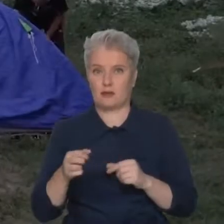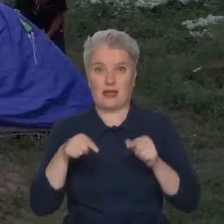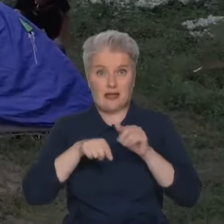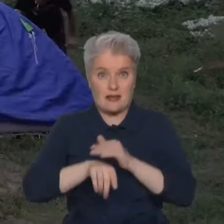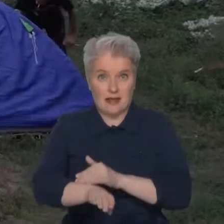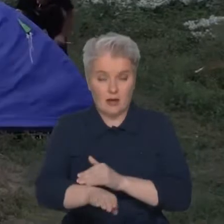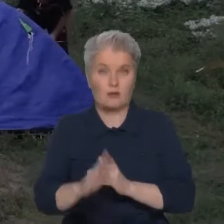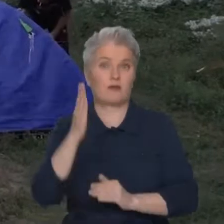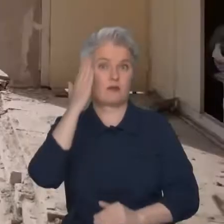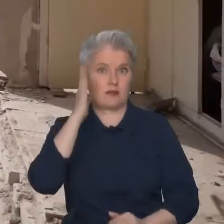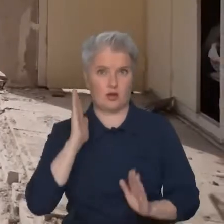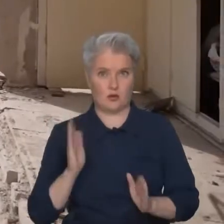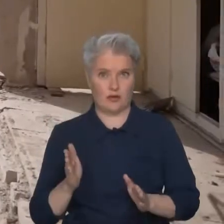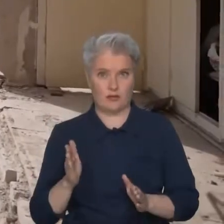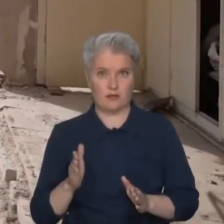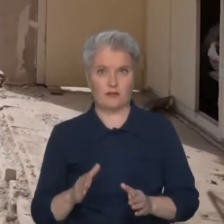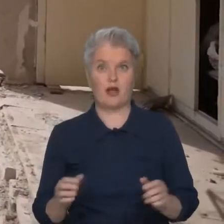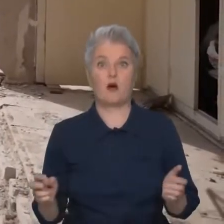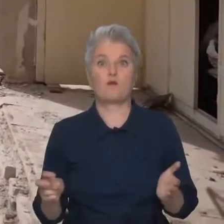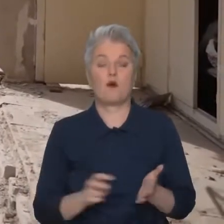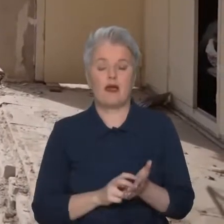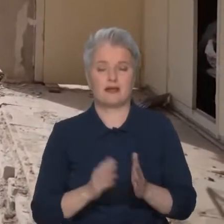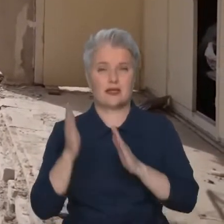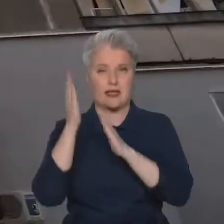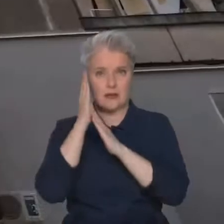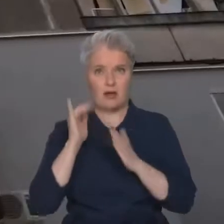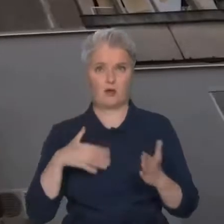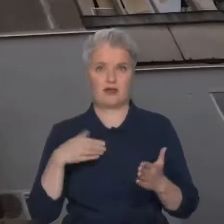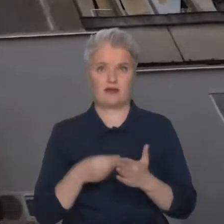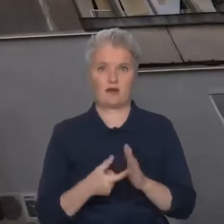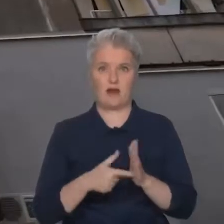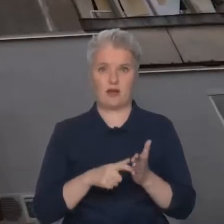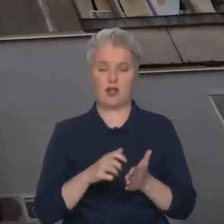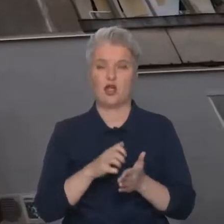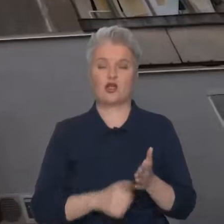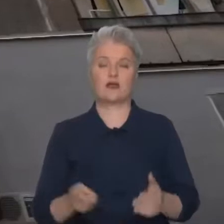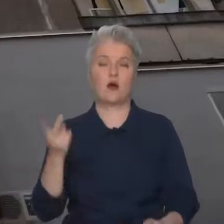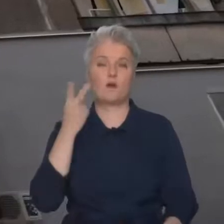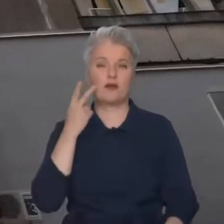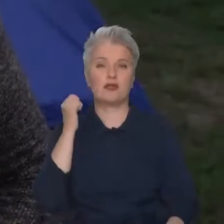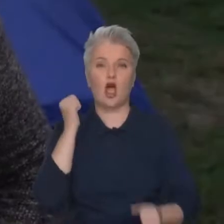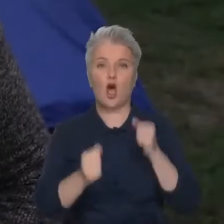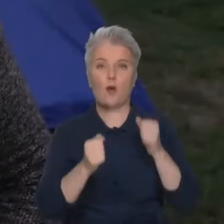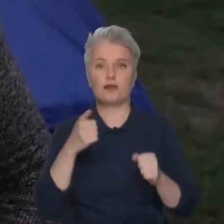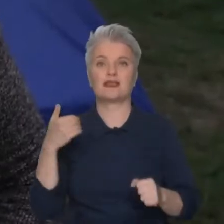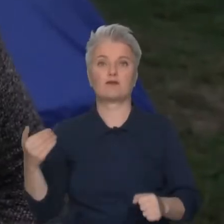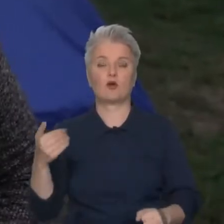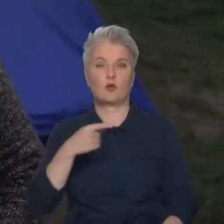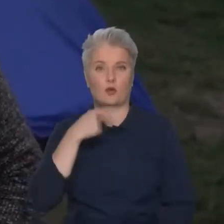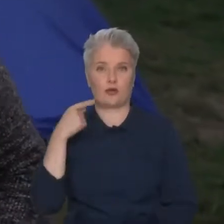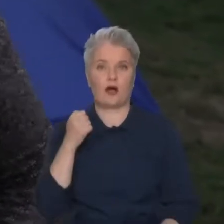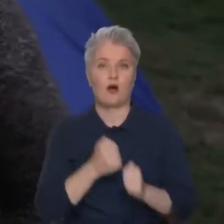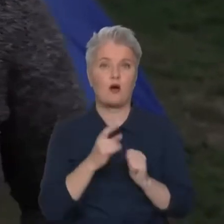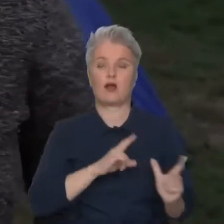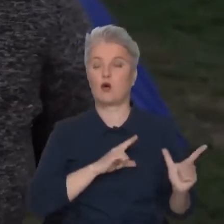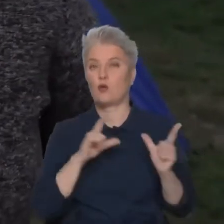ньому подружжя ночуватиме. Усе, бо бояться спати у своїй квартирі через постійні обстріли з боку росіян. Кожного разу